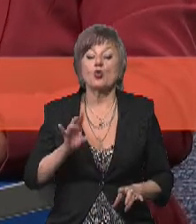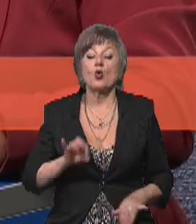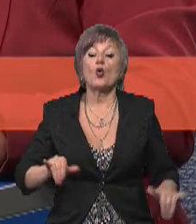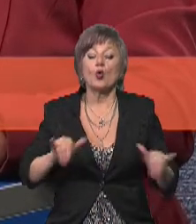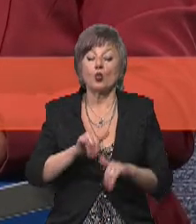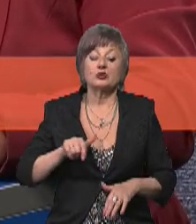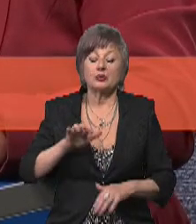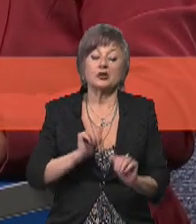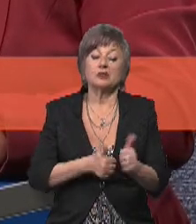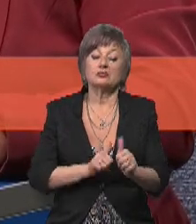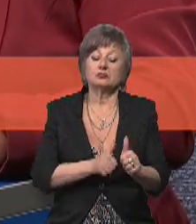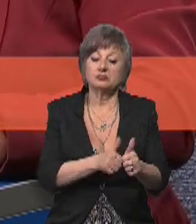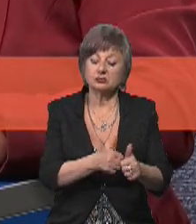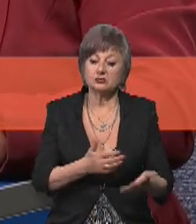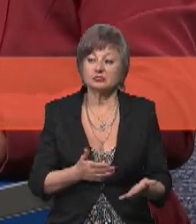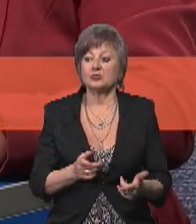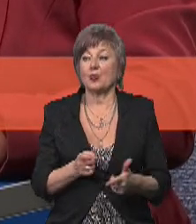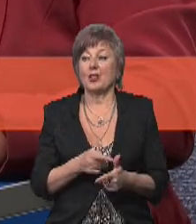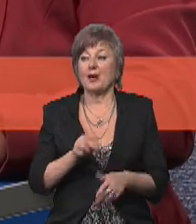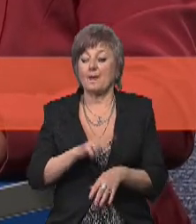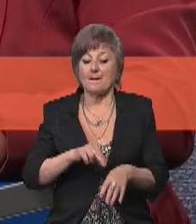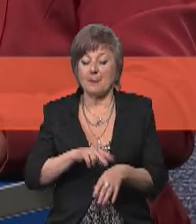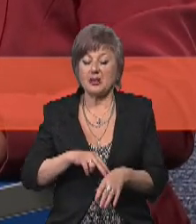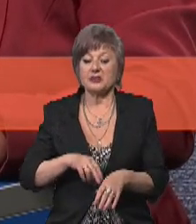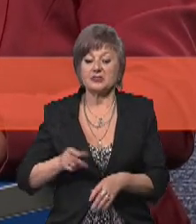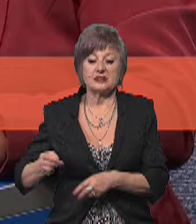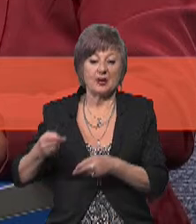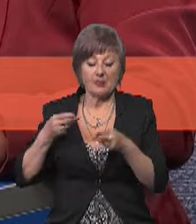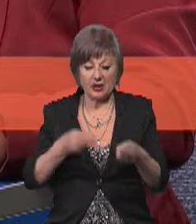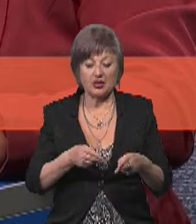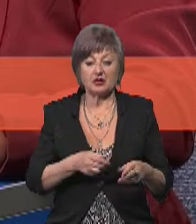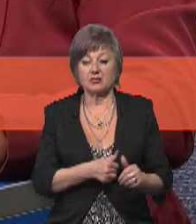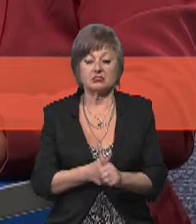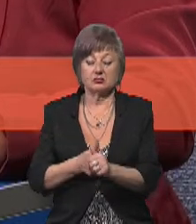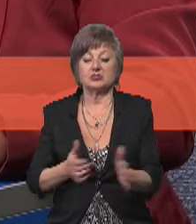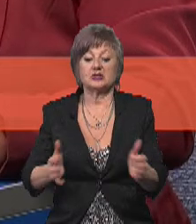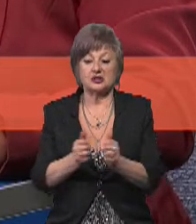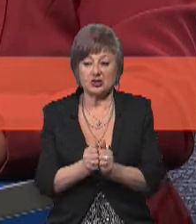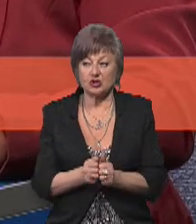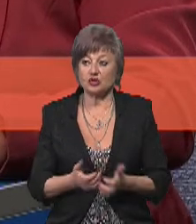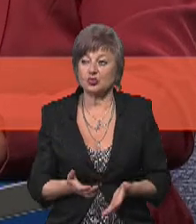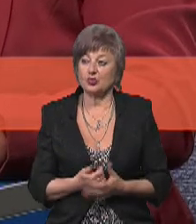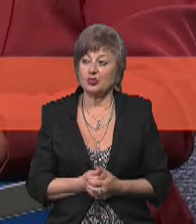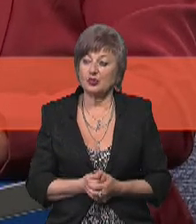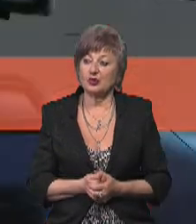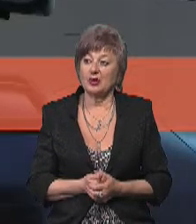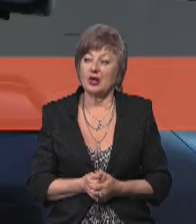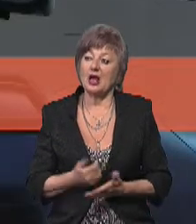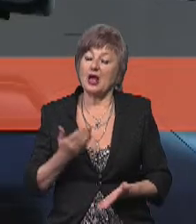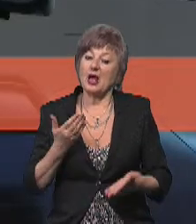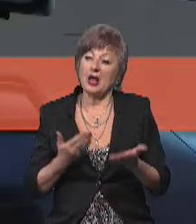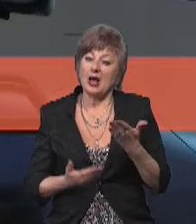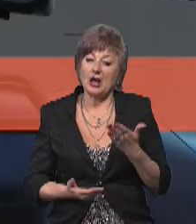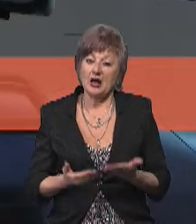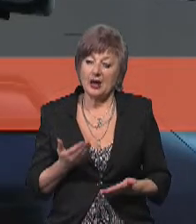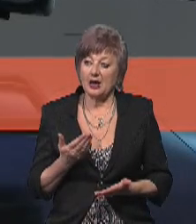піде, або за ними піде в тому напрямку. А вже поліція тоді приїде і, звісно, що затримує цих осіб. А як щодо того, що